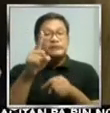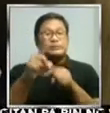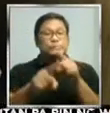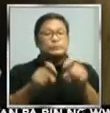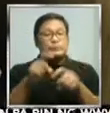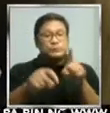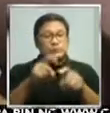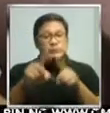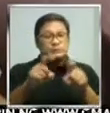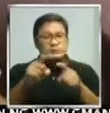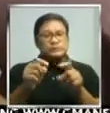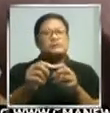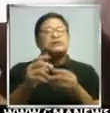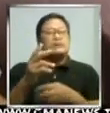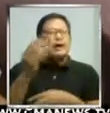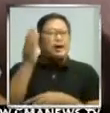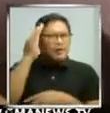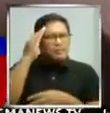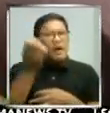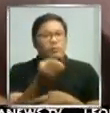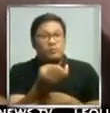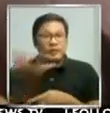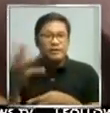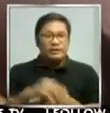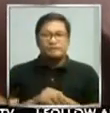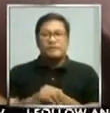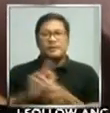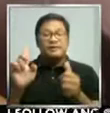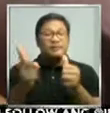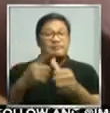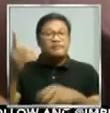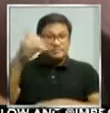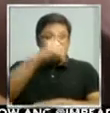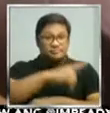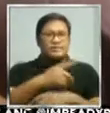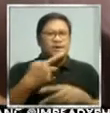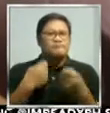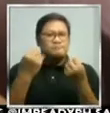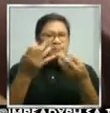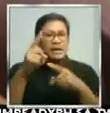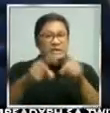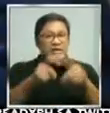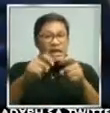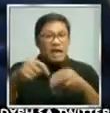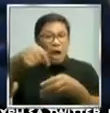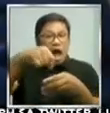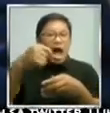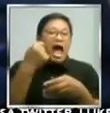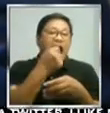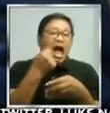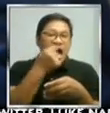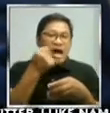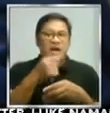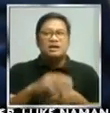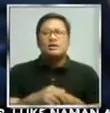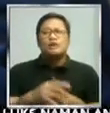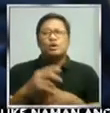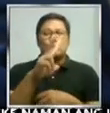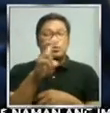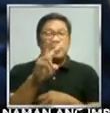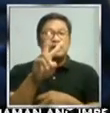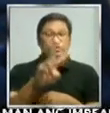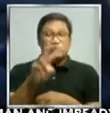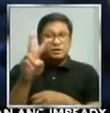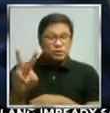mga tinatamaan. Yung first day namin nakapagpa-mass testing kami ng 222. Ang nakakatuwa, out of